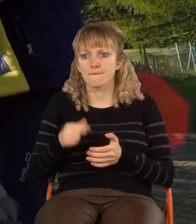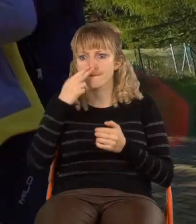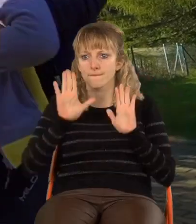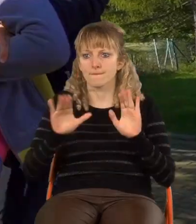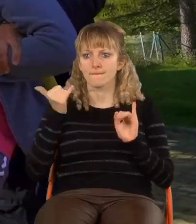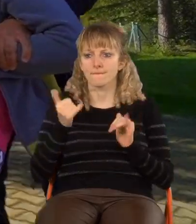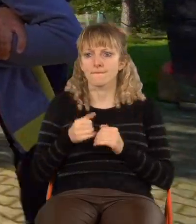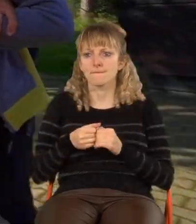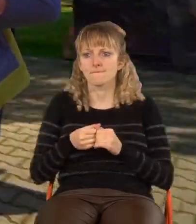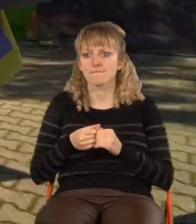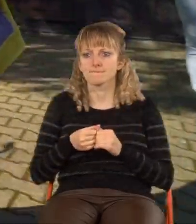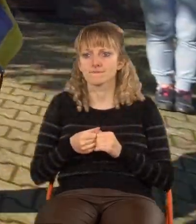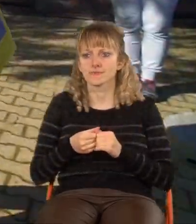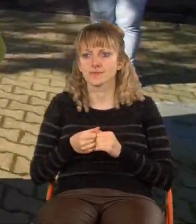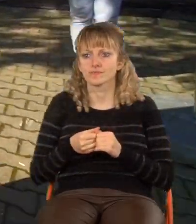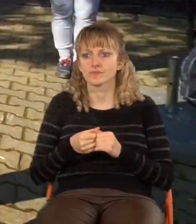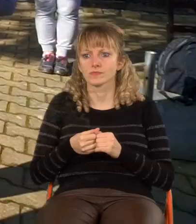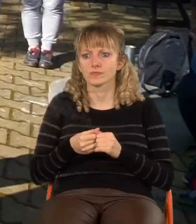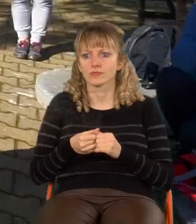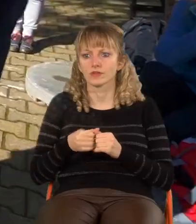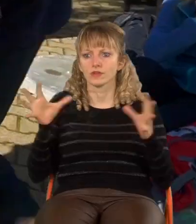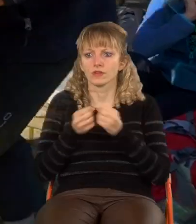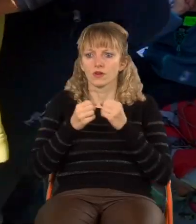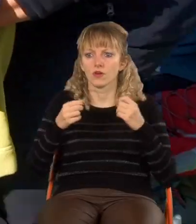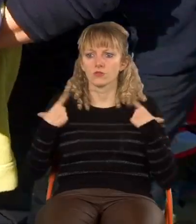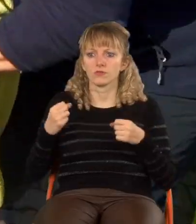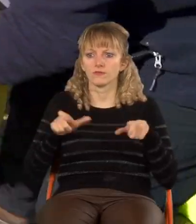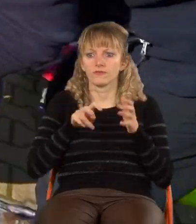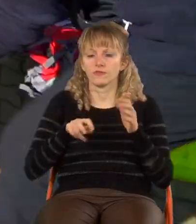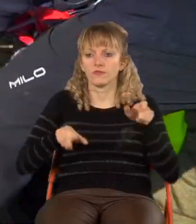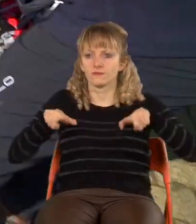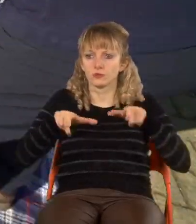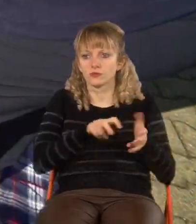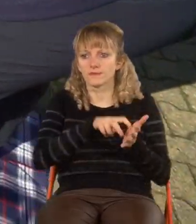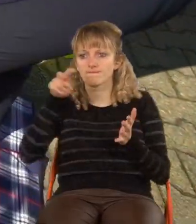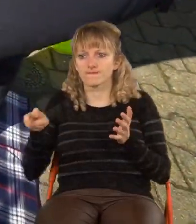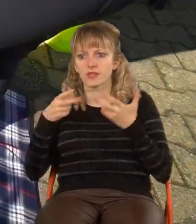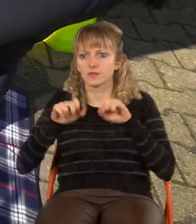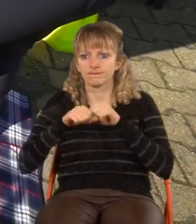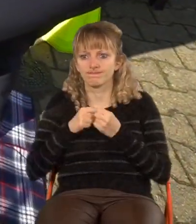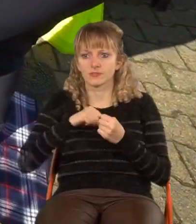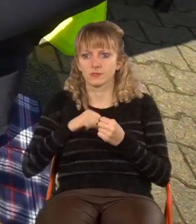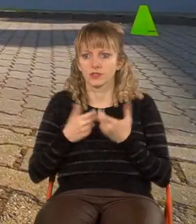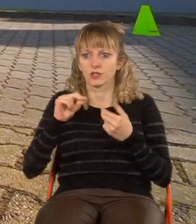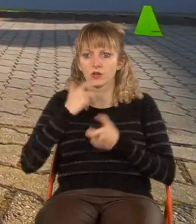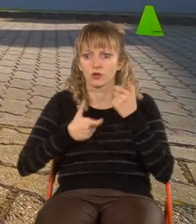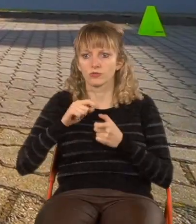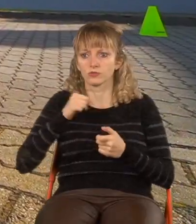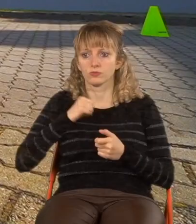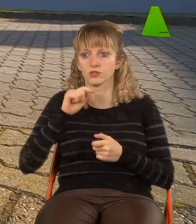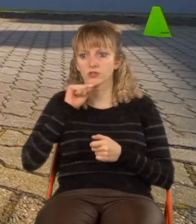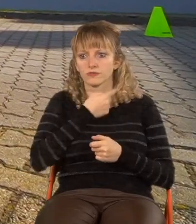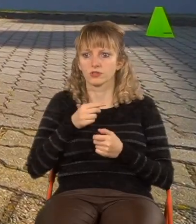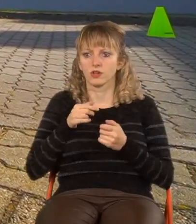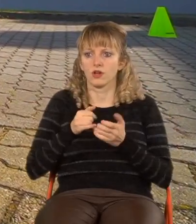Pokazywaliśmy, w jaki sposób ściągać osobę z wózka, nie uszkadzając siebie, nie robiąc sobie krzywdy. Kursanci